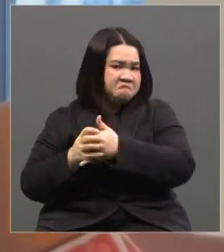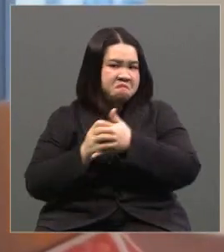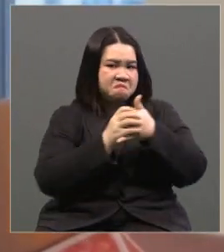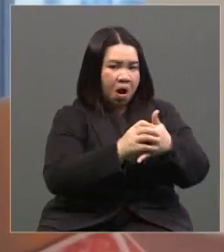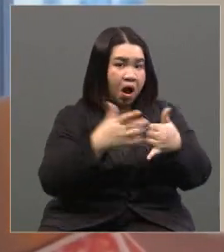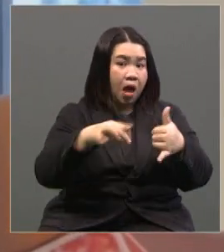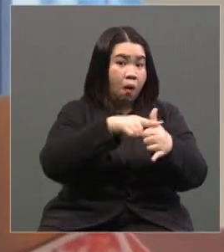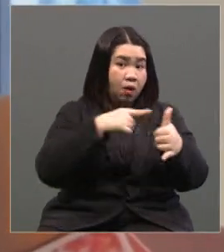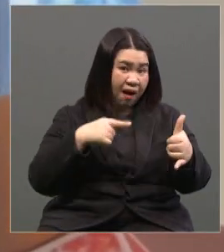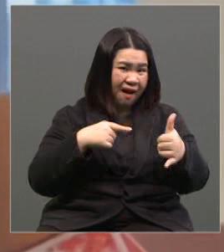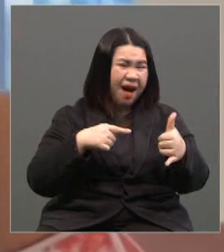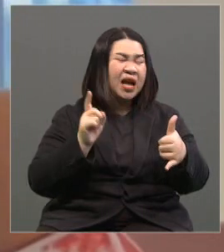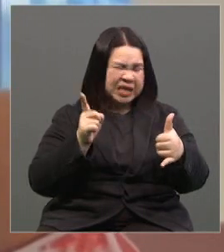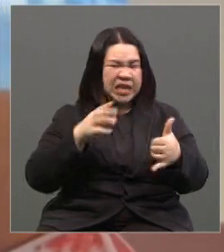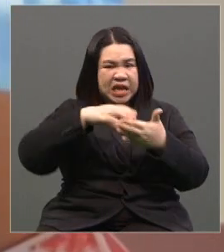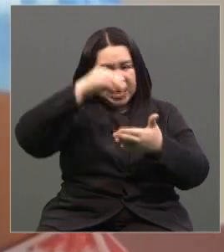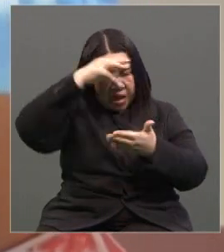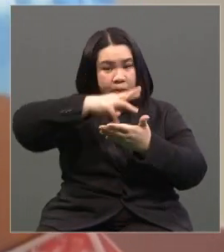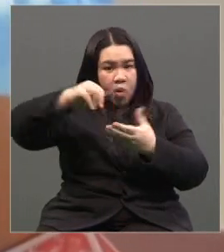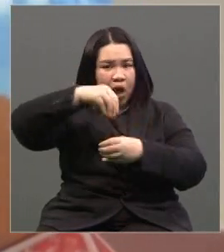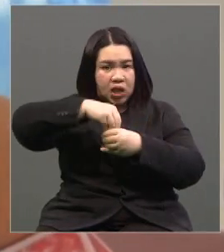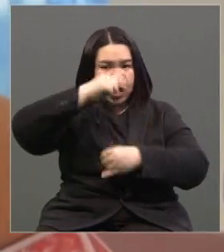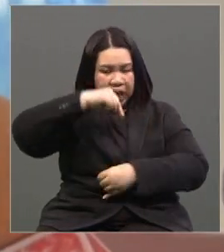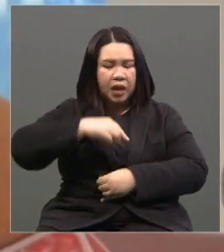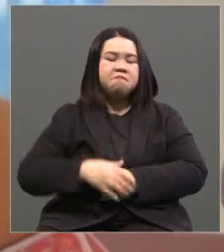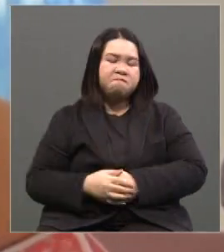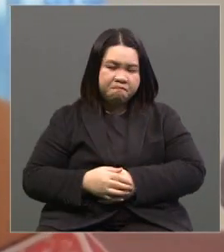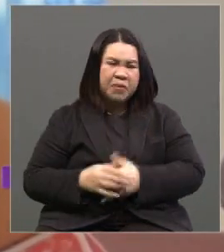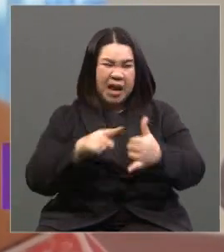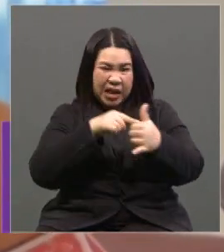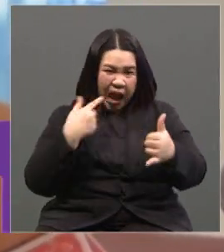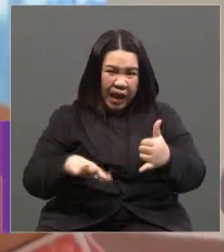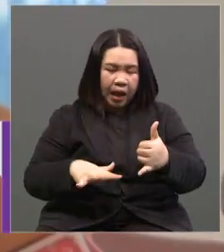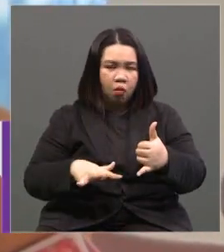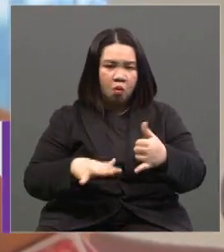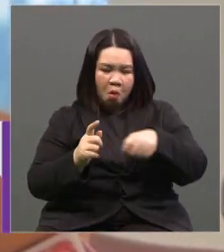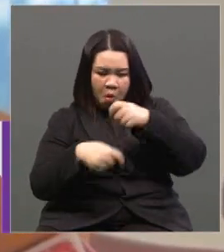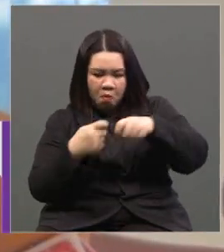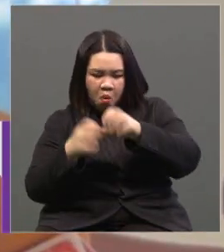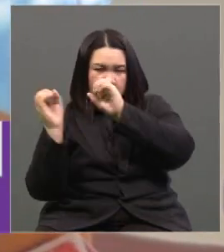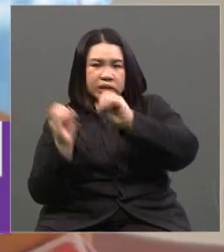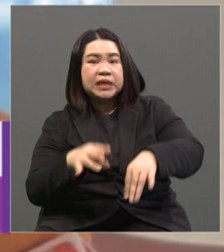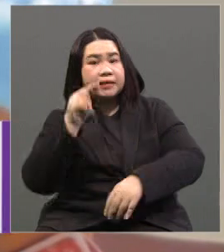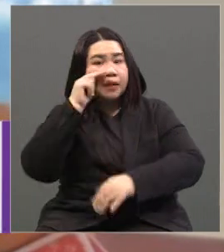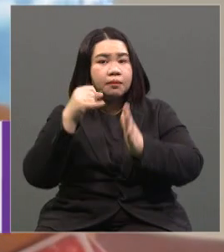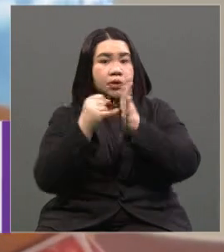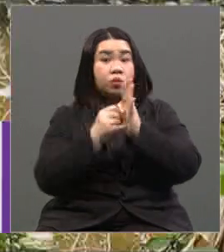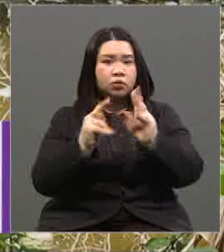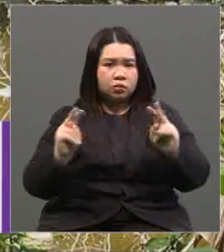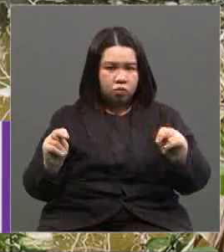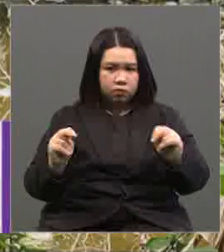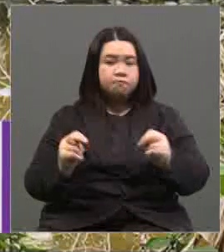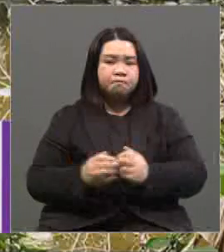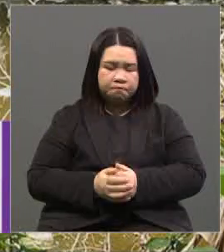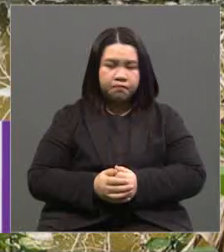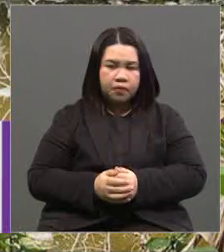ที่มาเรียนอยู่ที่มหาวิทยาลัยในประเทศไทยจากนั้นร่างของเธอถูกนำไปทิ้งในร่องน้ำเพื่ออำพรางคดีในจังหวัดนนทบุรีนะฮะ